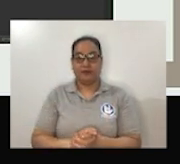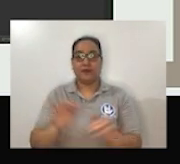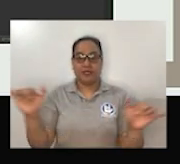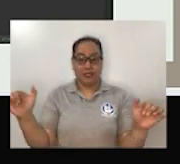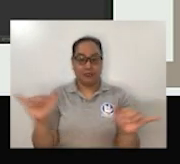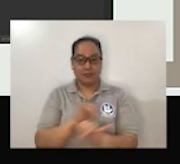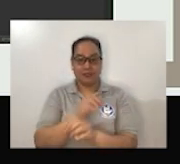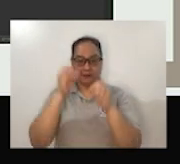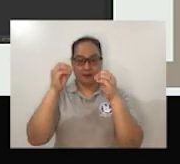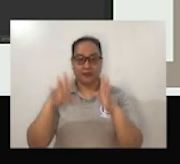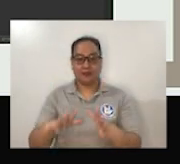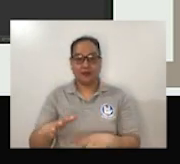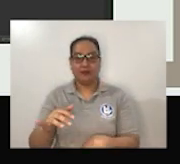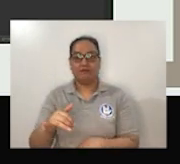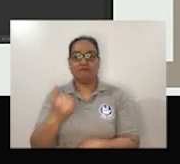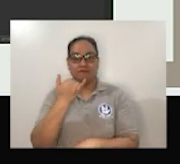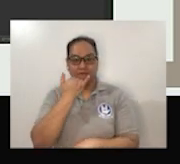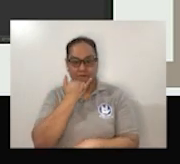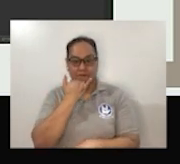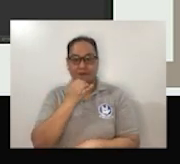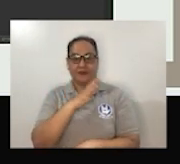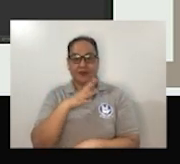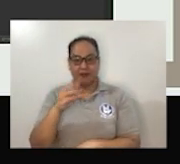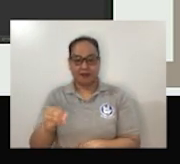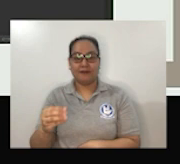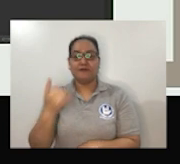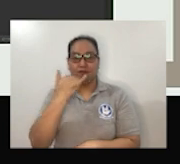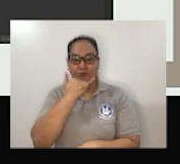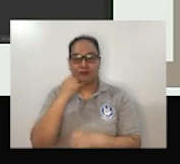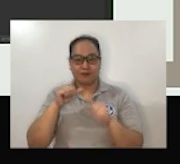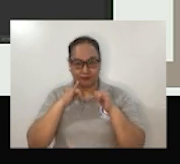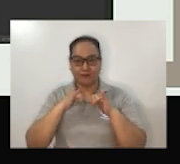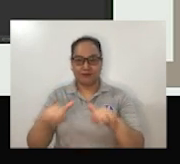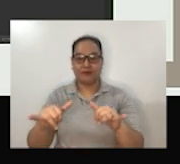Ganyan din ako, nagkamali at nagkakamali.